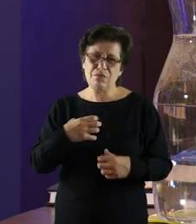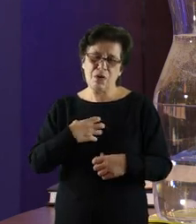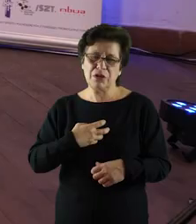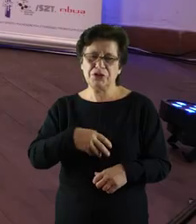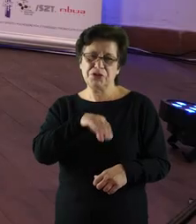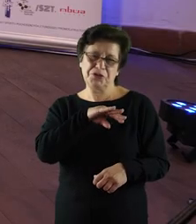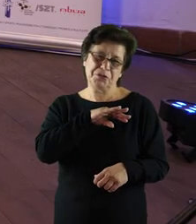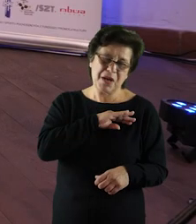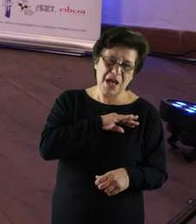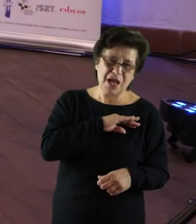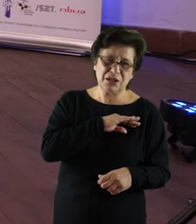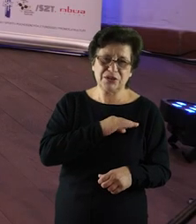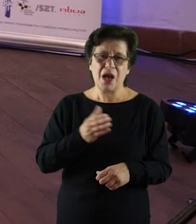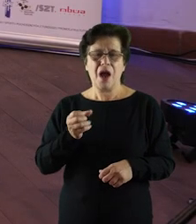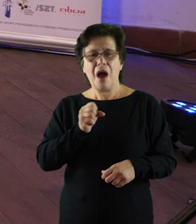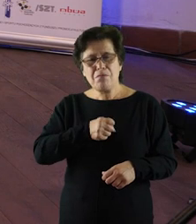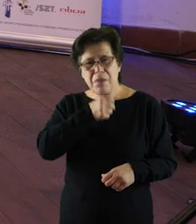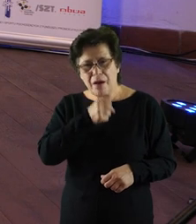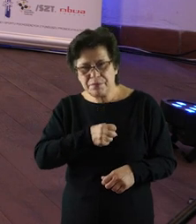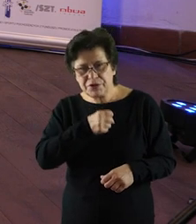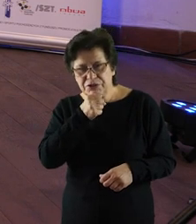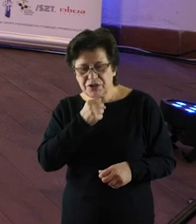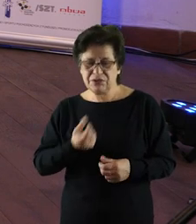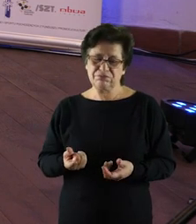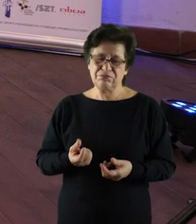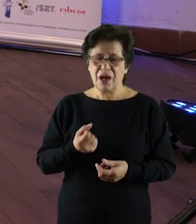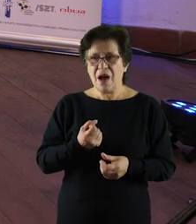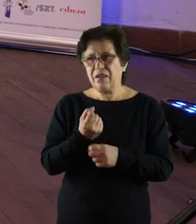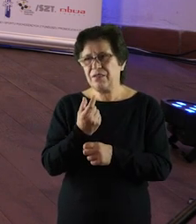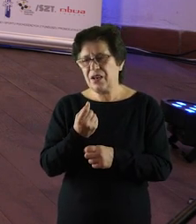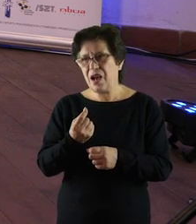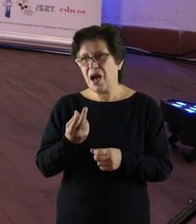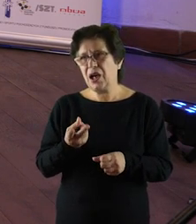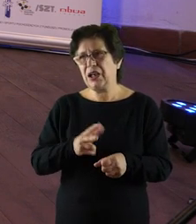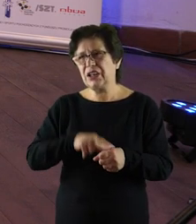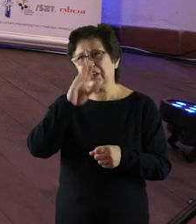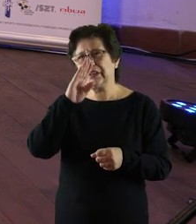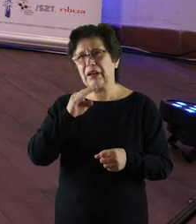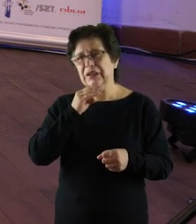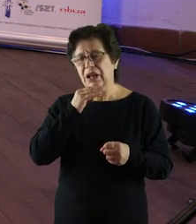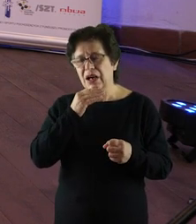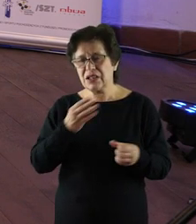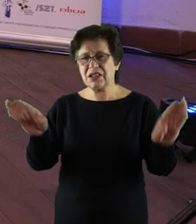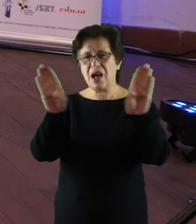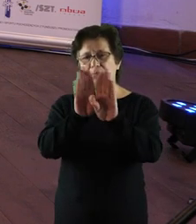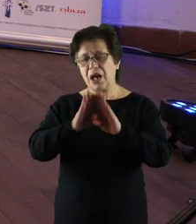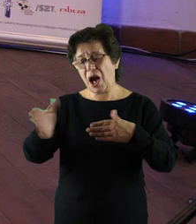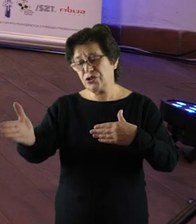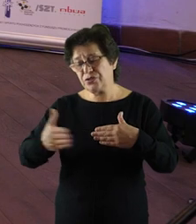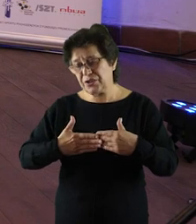babci. Wiem, czym jest moment, kiedy tata zamyka drzwi i nie wróci tak szybko do